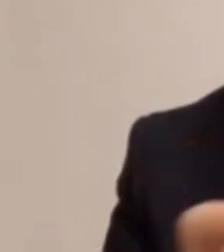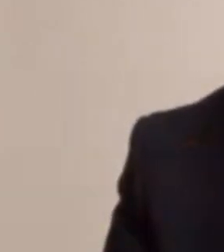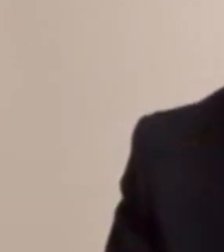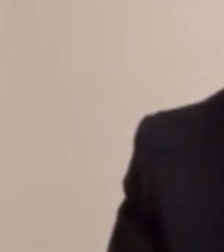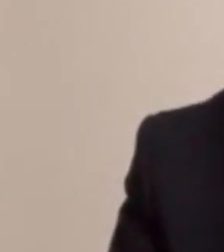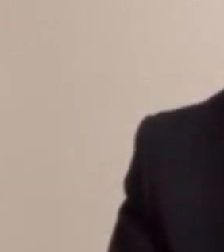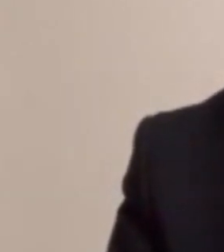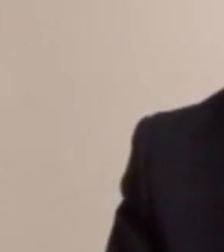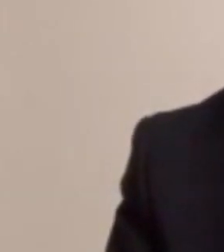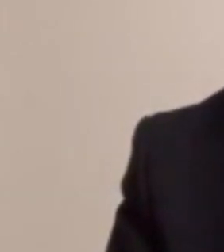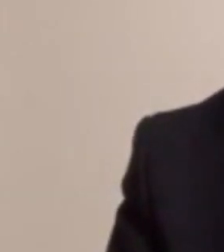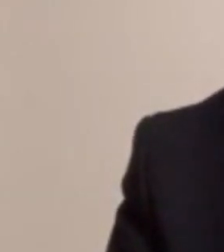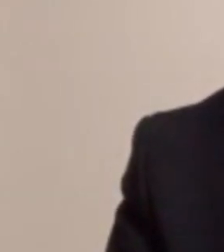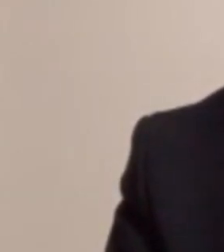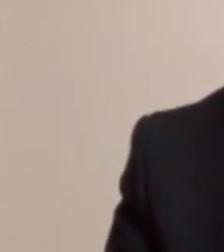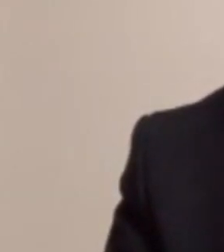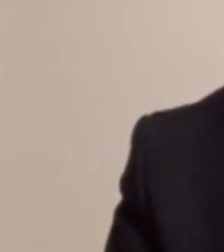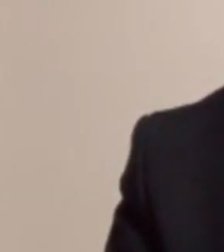تنقلون كل ما يخدم الإنسان،